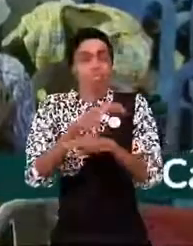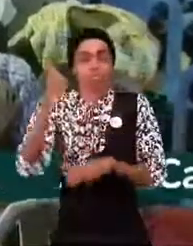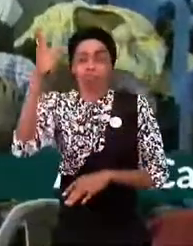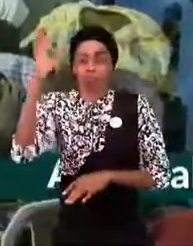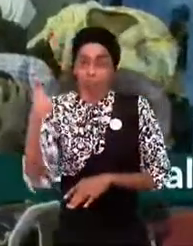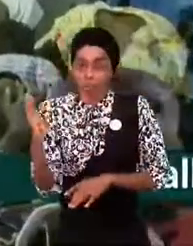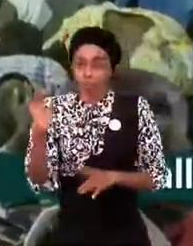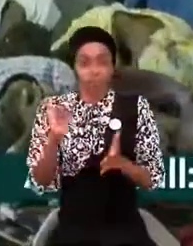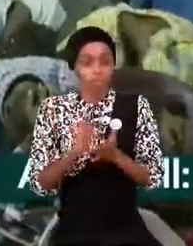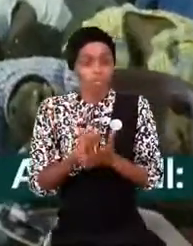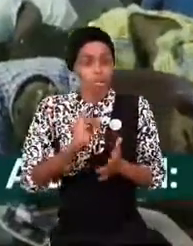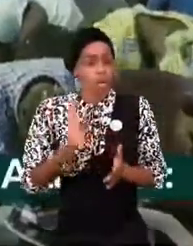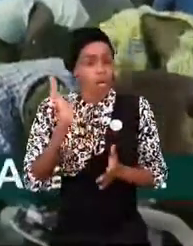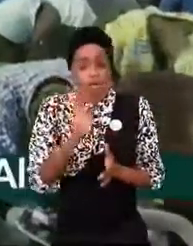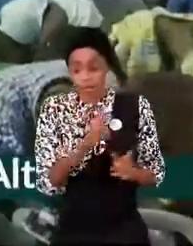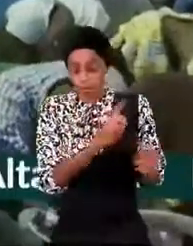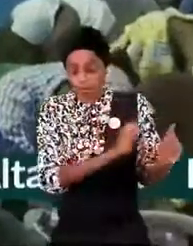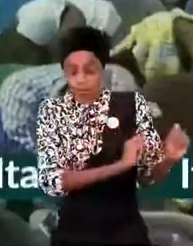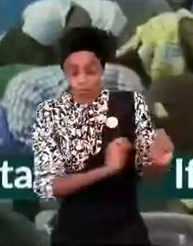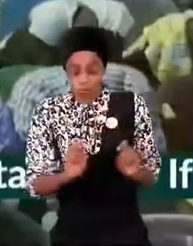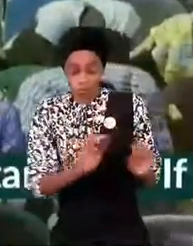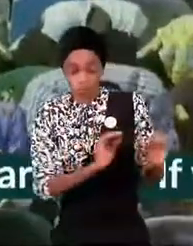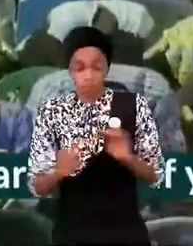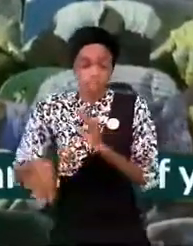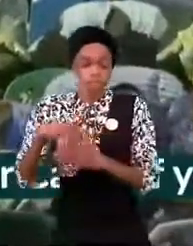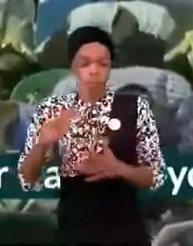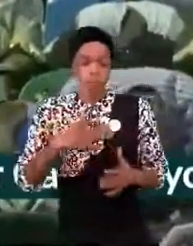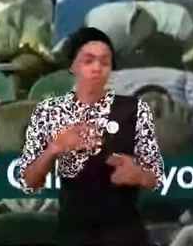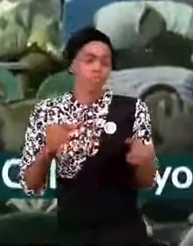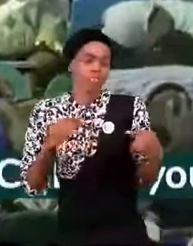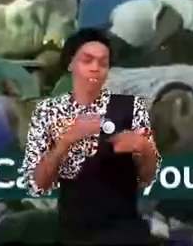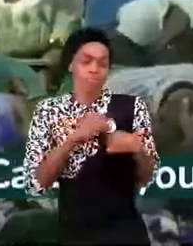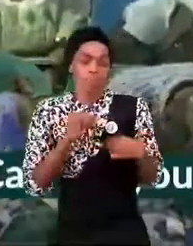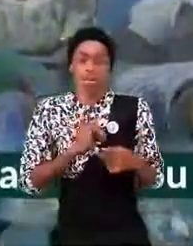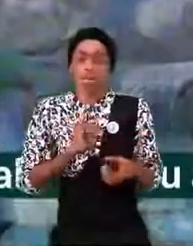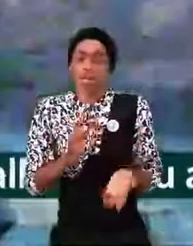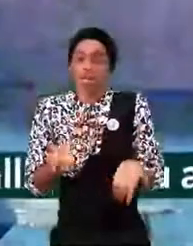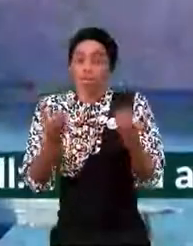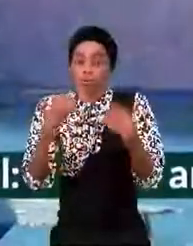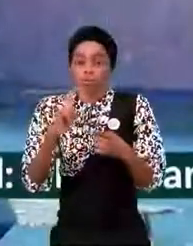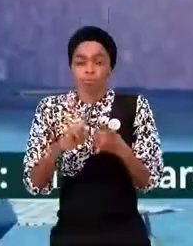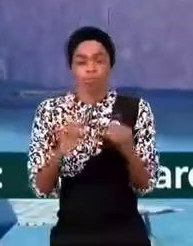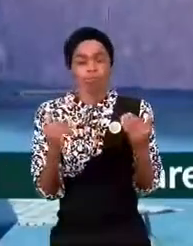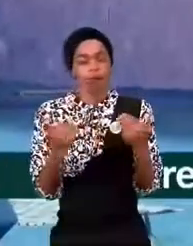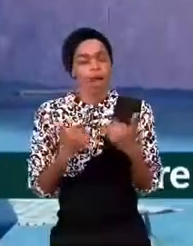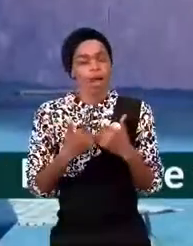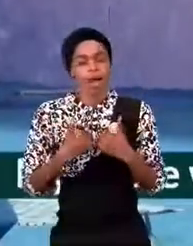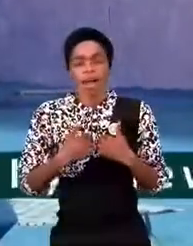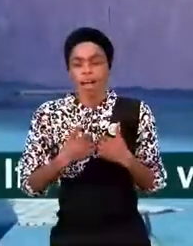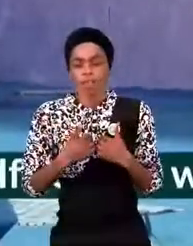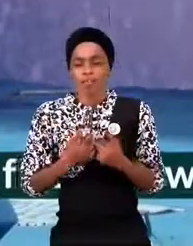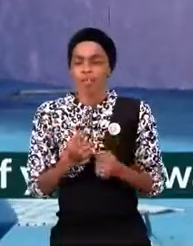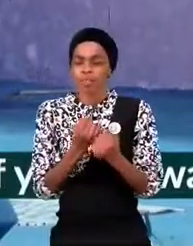de mes culpabilités et je viendrai pour avoir le salut, le pardon,